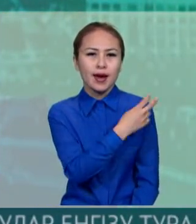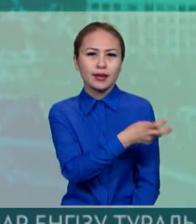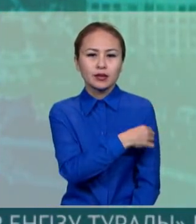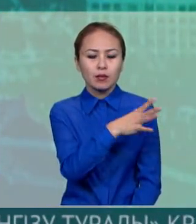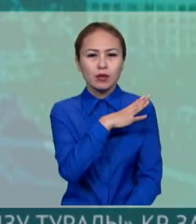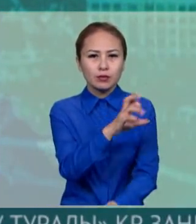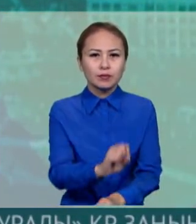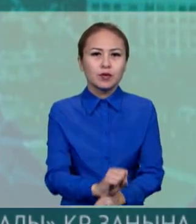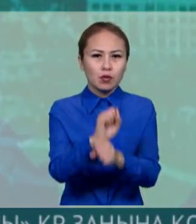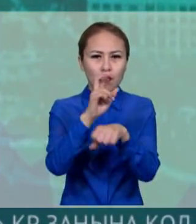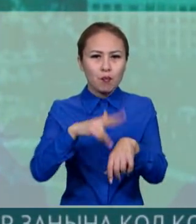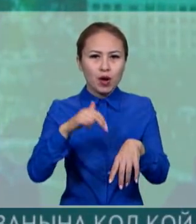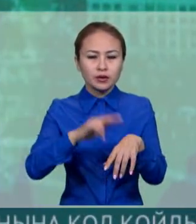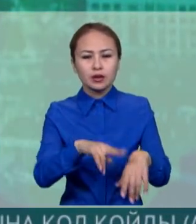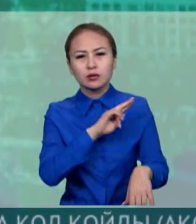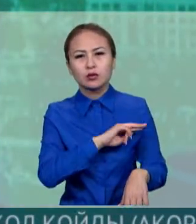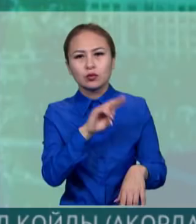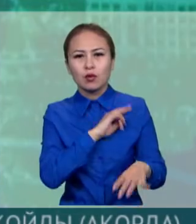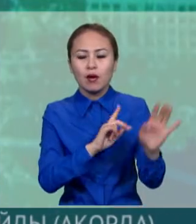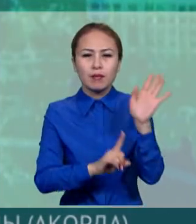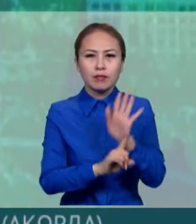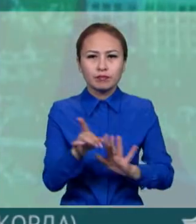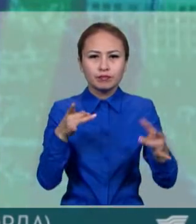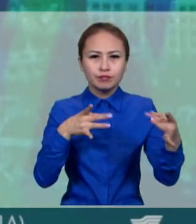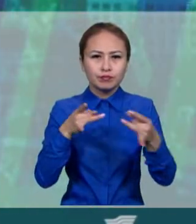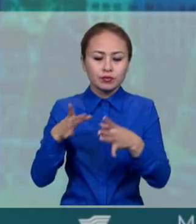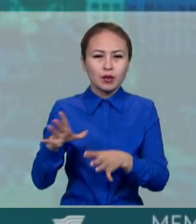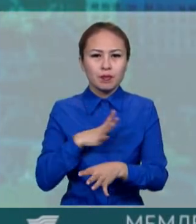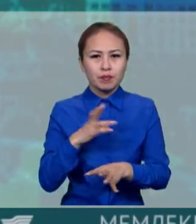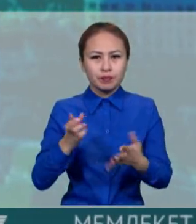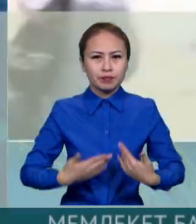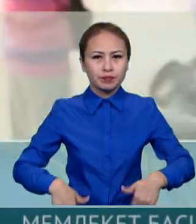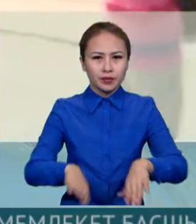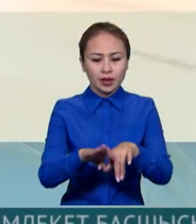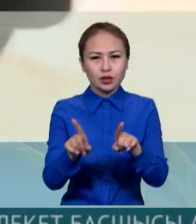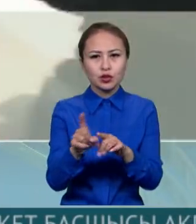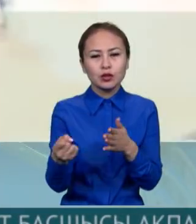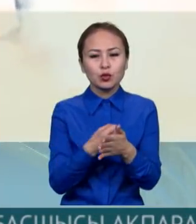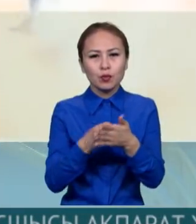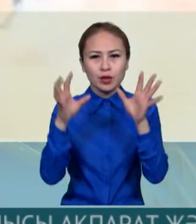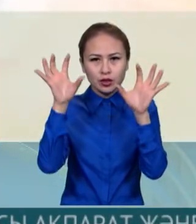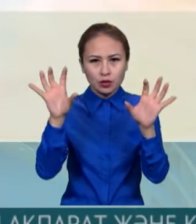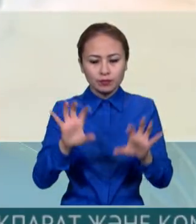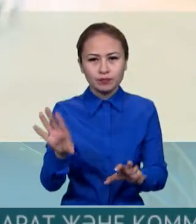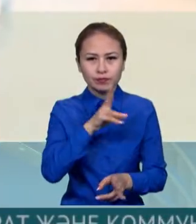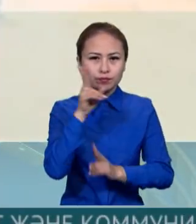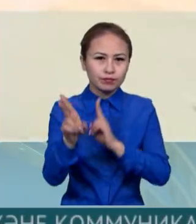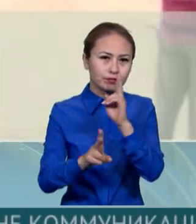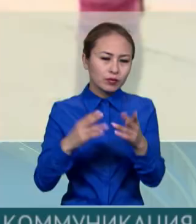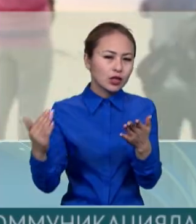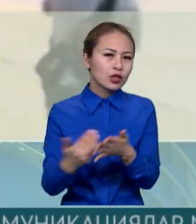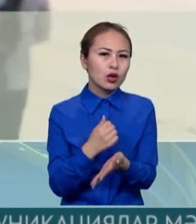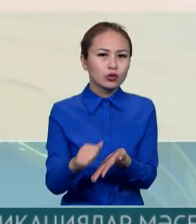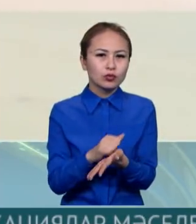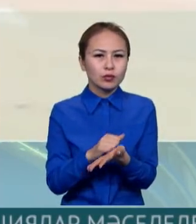ереуілге шығып, полиция қызметкерлерімен қақтығысты. Адам өміріне араша түсетін аққалатылар билік әзірлеген заң жобасына наразы. Жаңа құжат